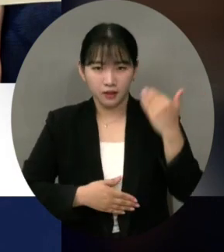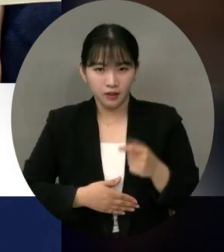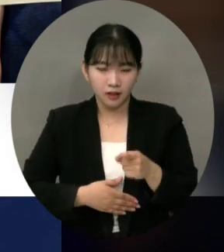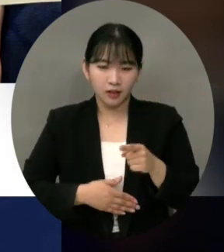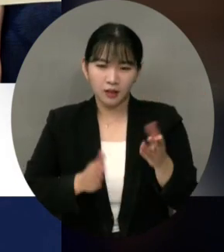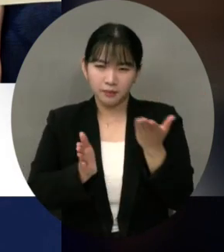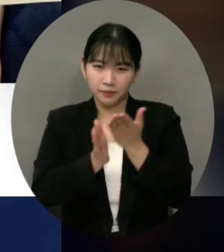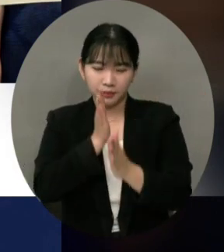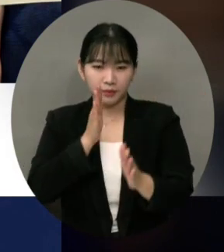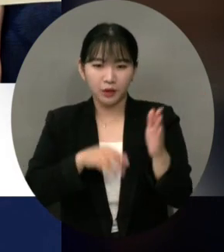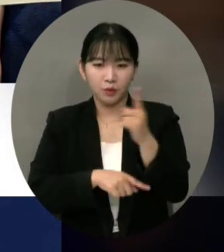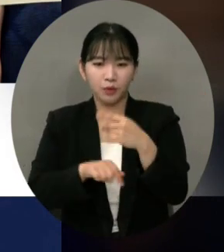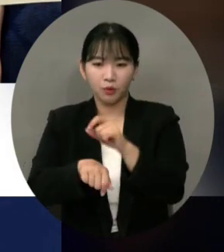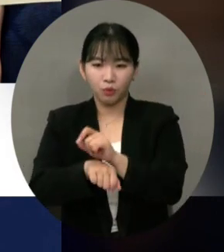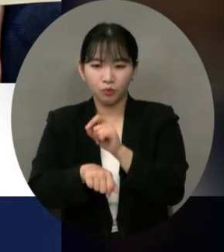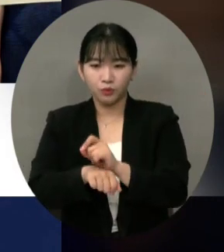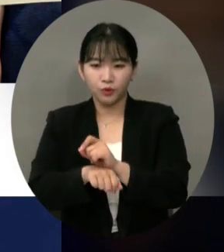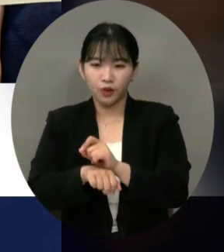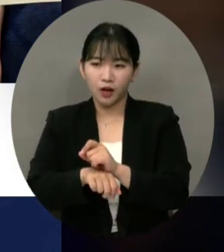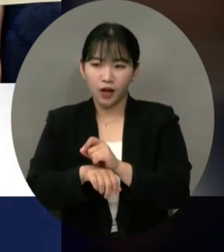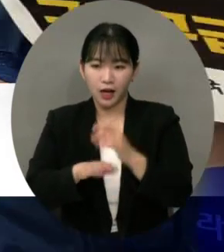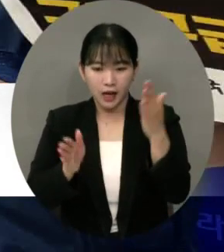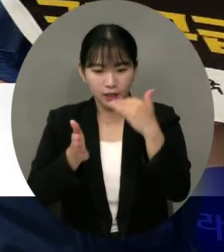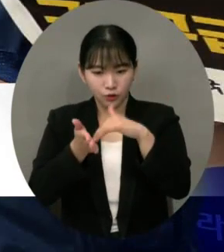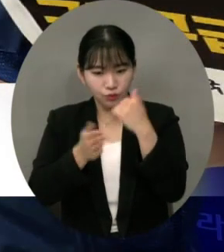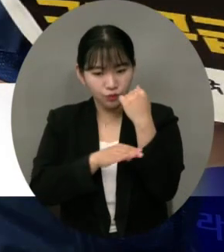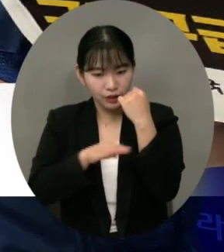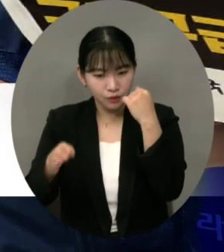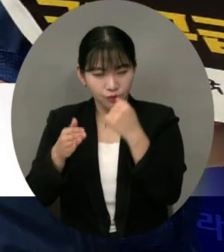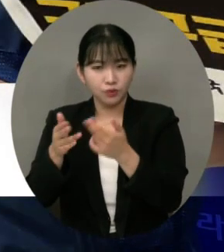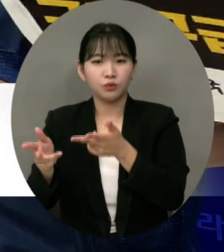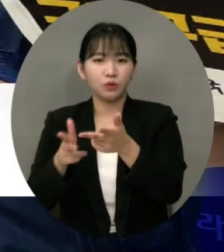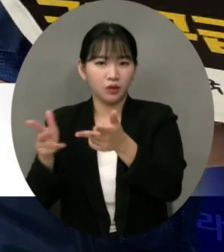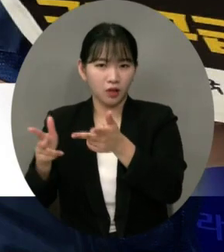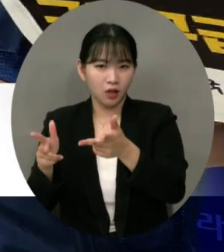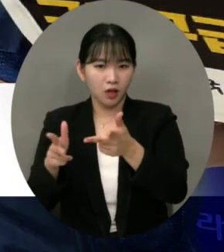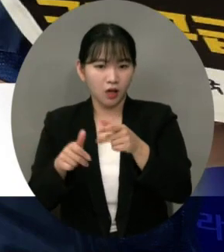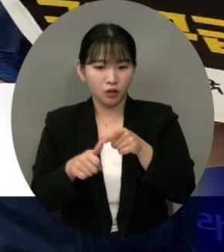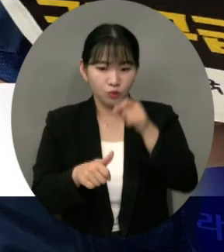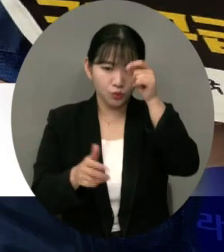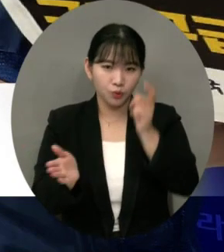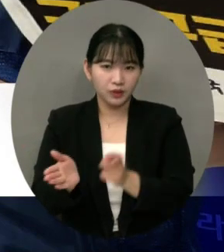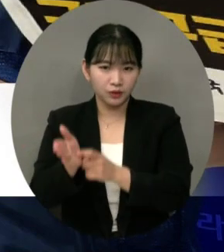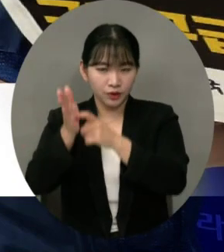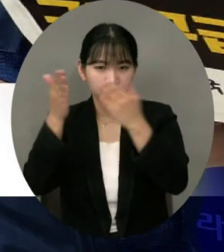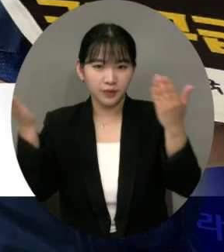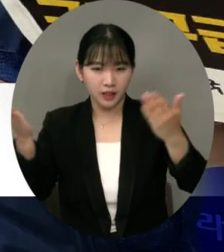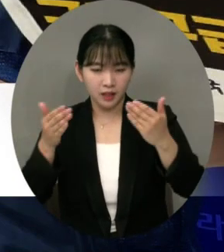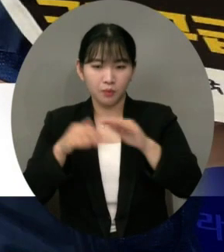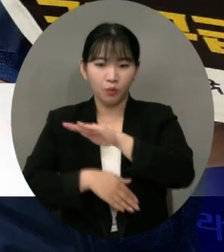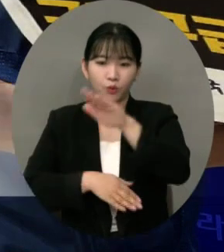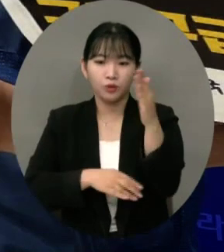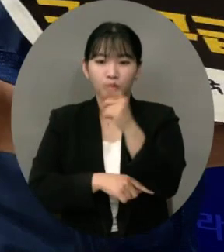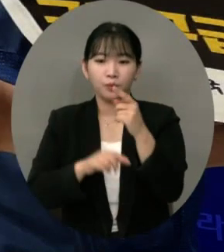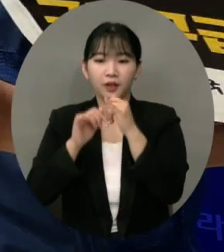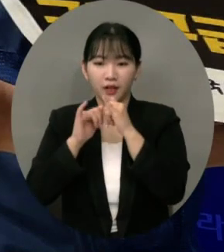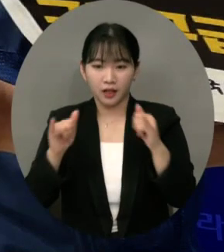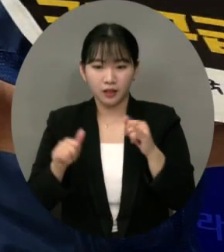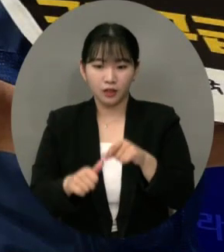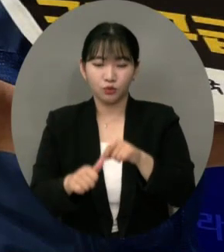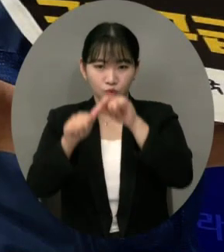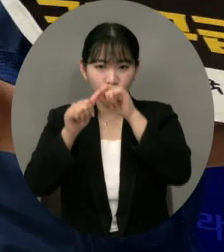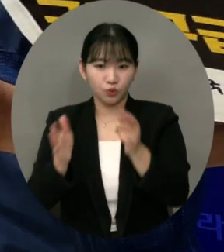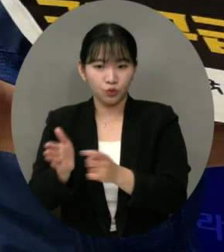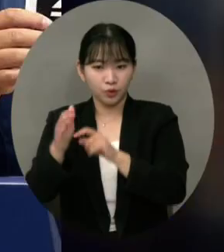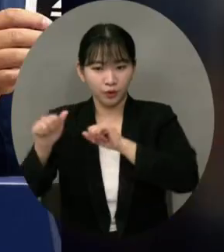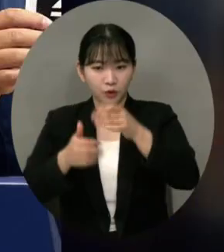불합리한 소방 공무원 정원 책정 기준 비율 조정과 구조 구급 업무에 종사하는 모든 소방관에게 구조